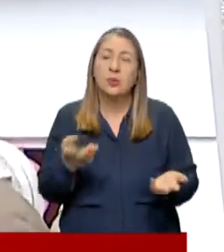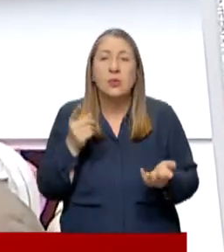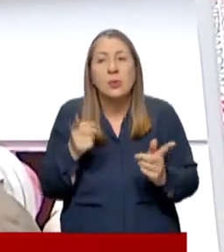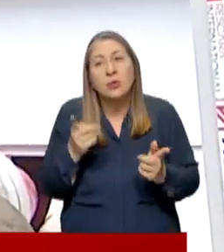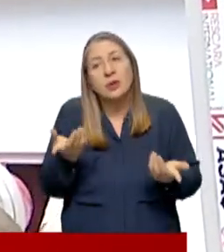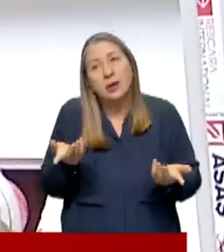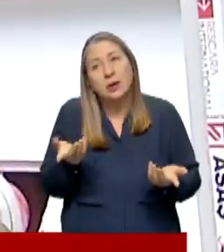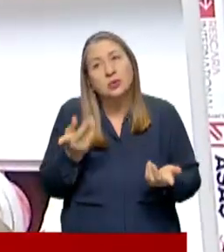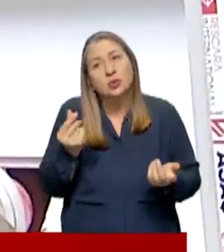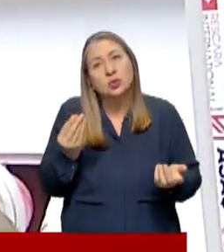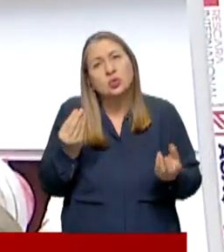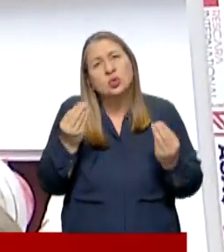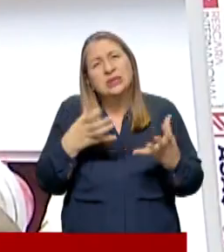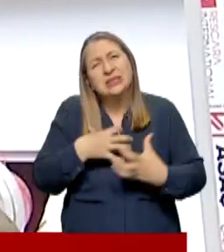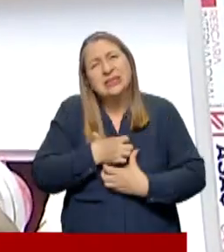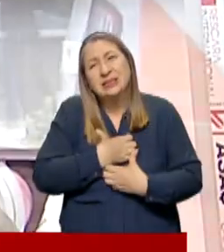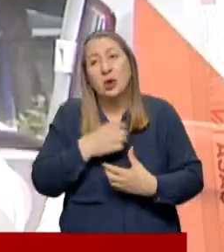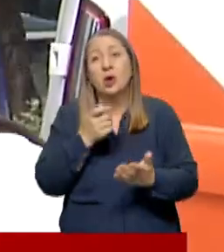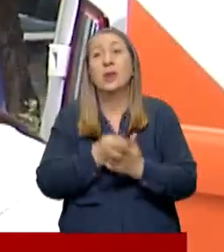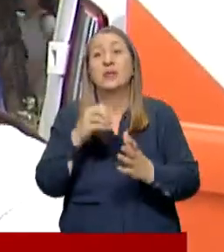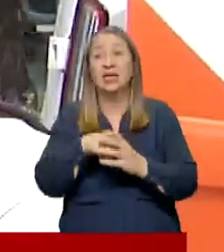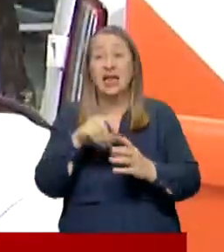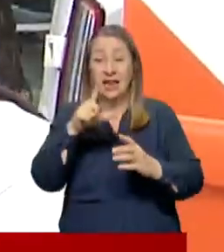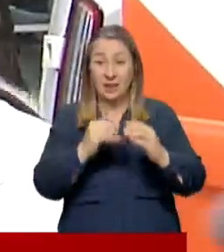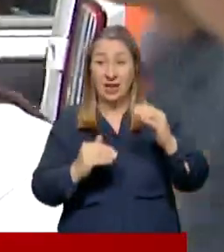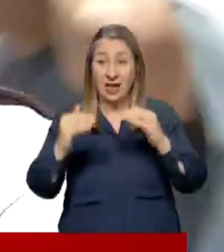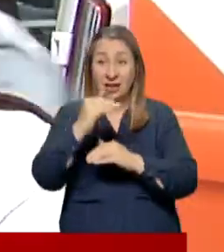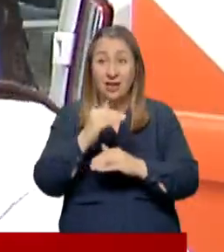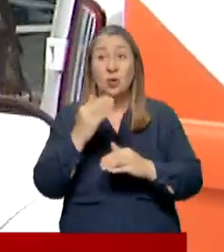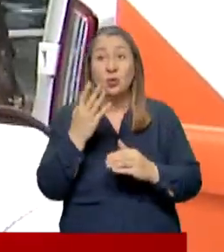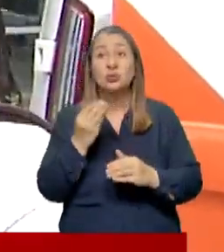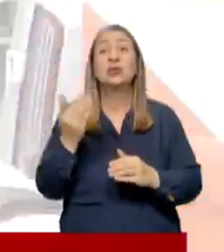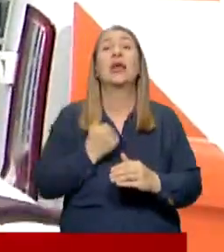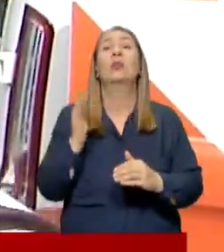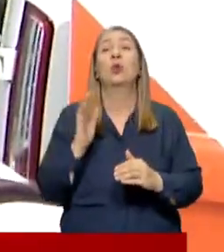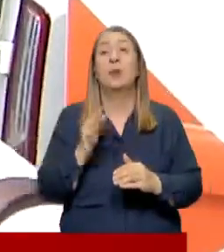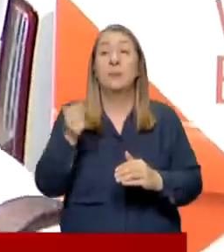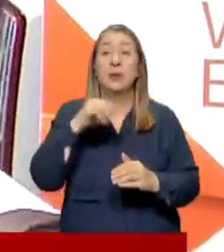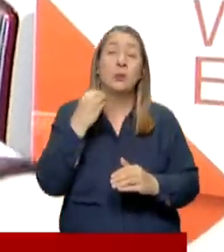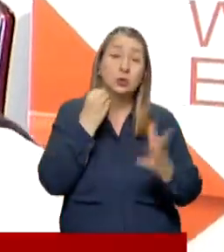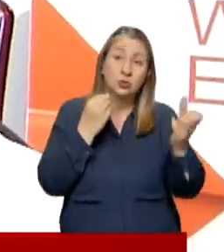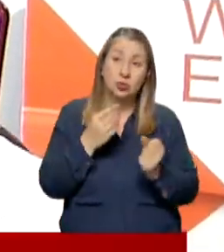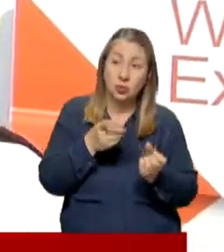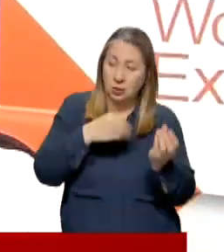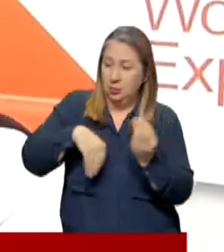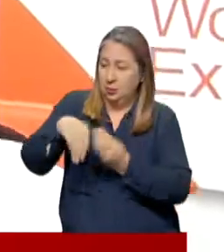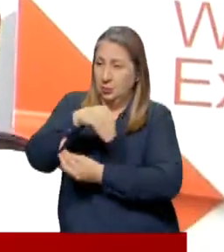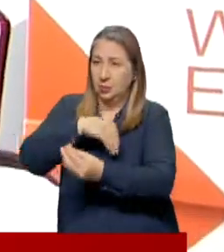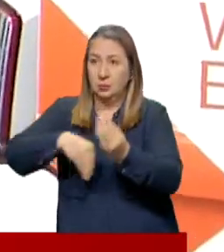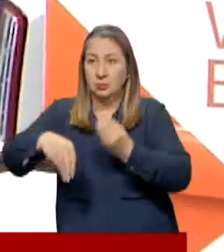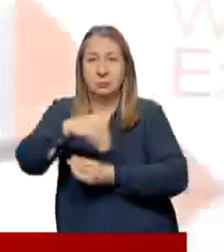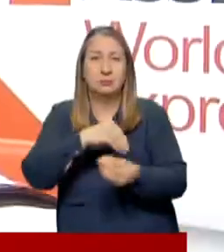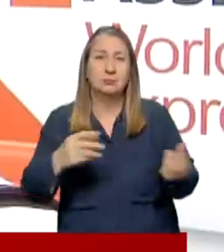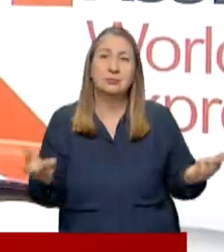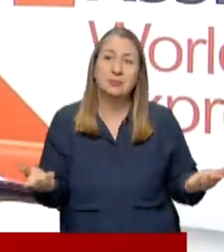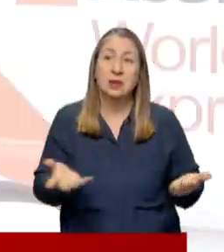da çok sıkıntılar yaratıyor ödenmediği için. Limit arttın tabii bulunuyorsun ama gelmiyor. Bir daha borçlanıyorsun, onu kapatıyorsun mesela falan öyle gidiyor